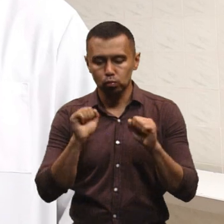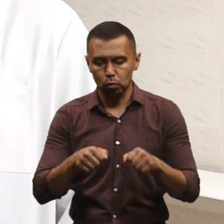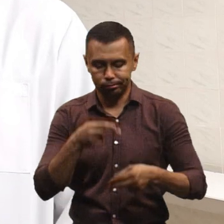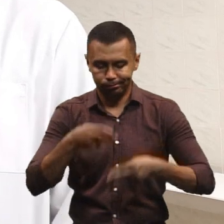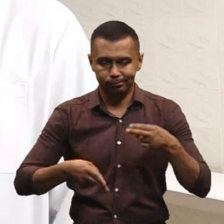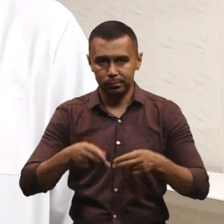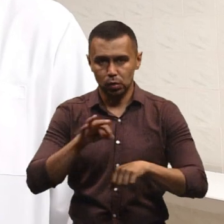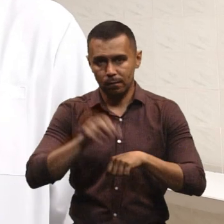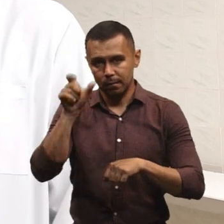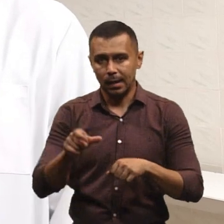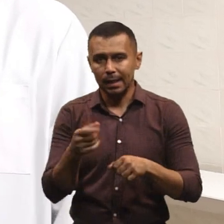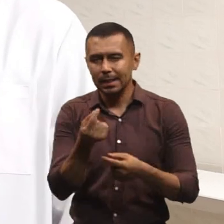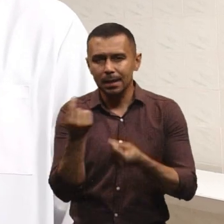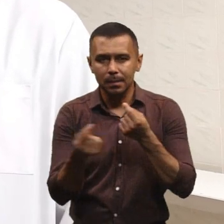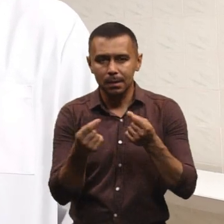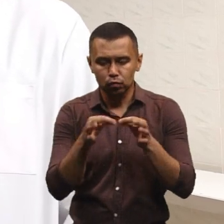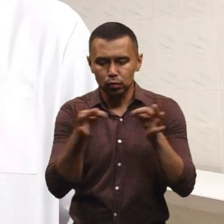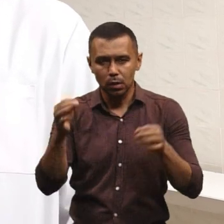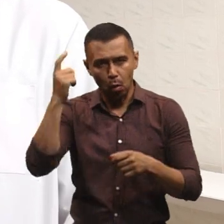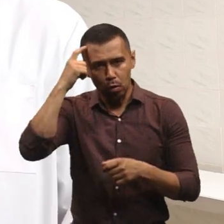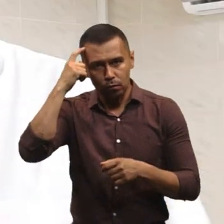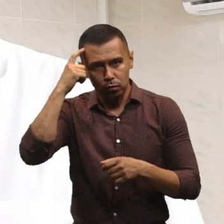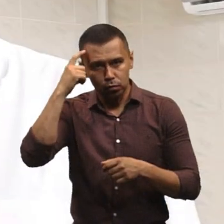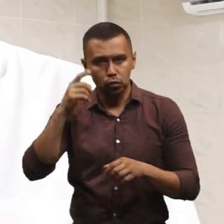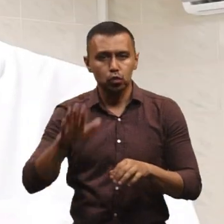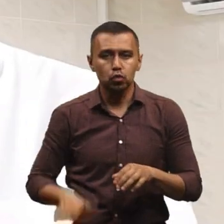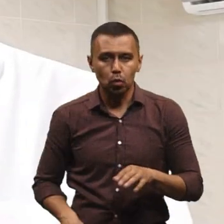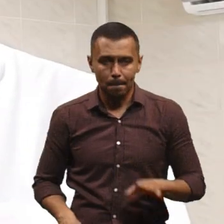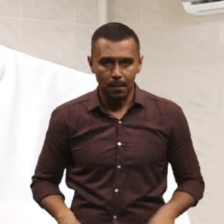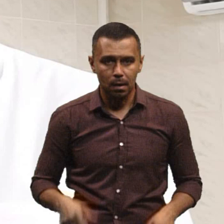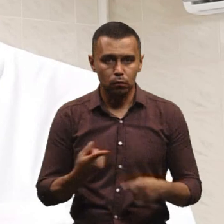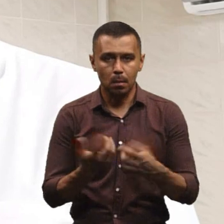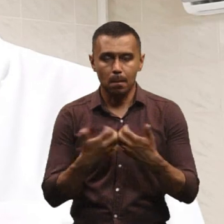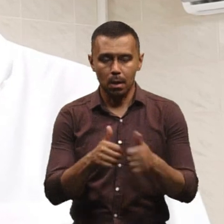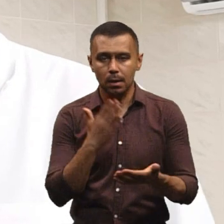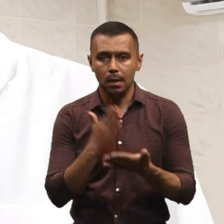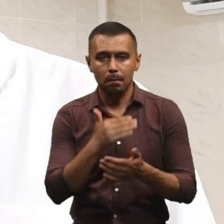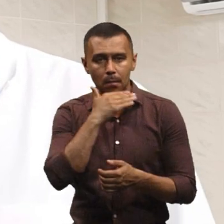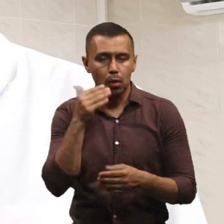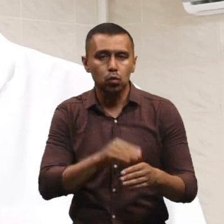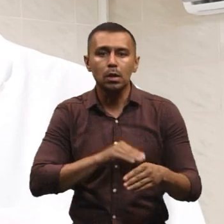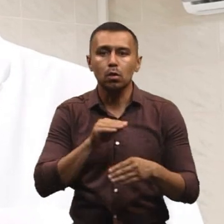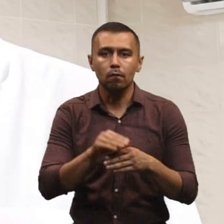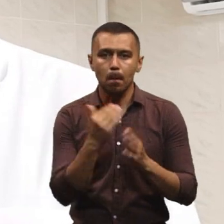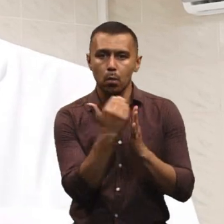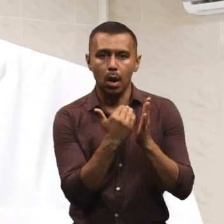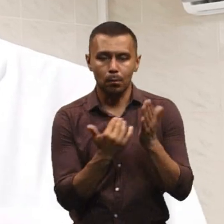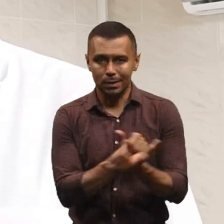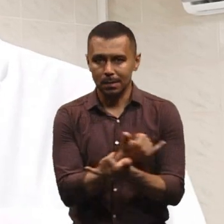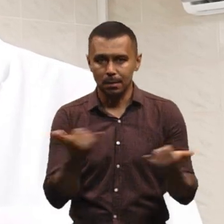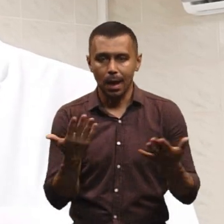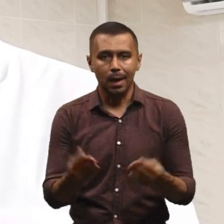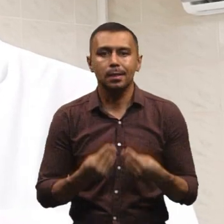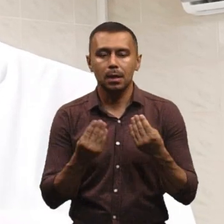і дрібні судини головного мозку так і стопи в цьому апараті є багато додаткового програмного забезпечення